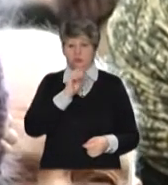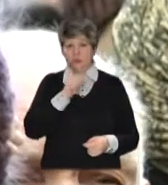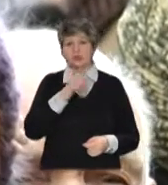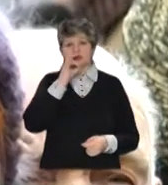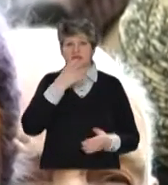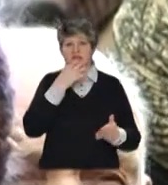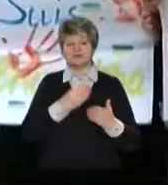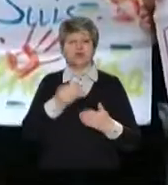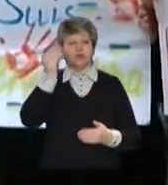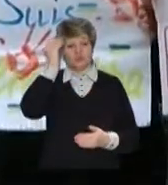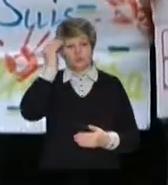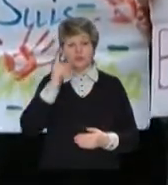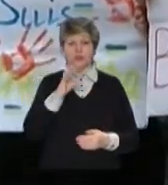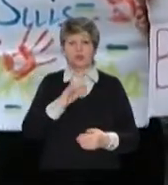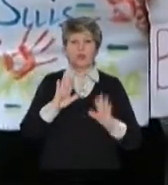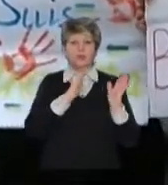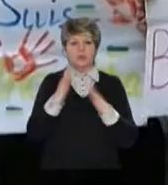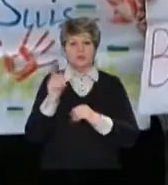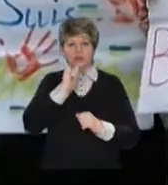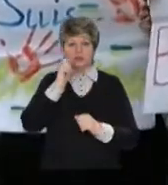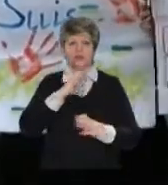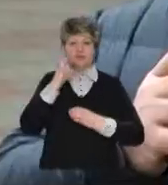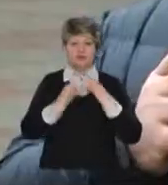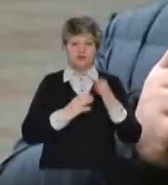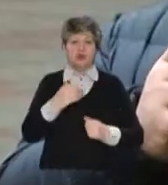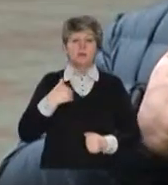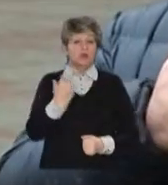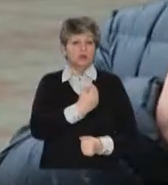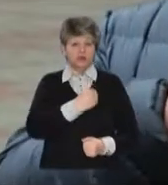свою думку стосовно подій в Україні та світі і